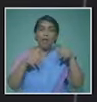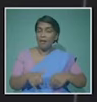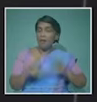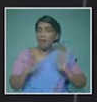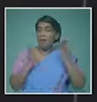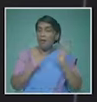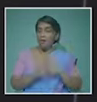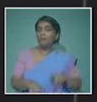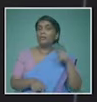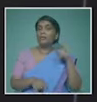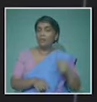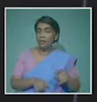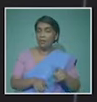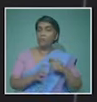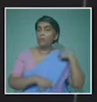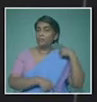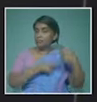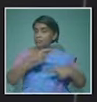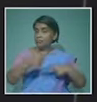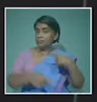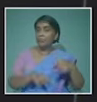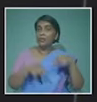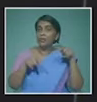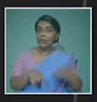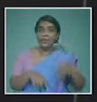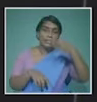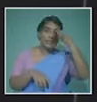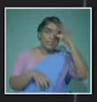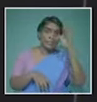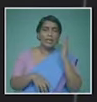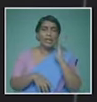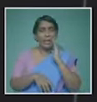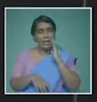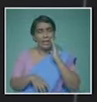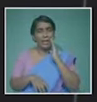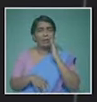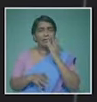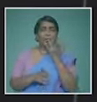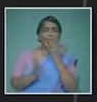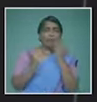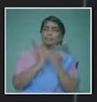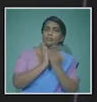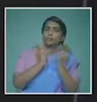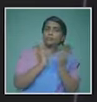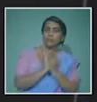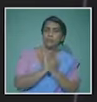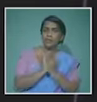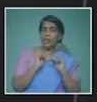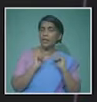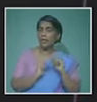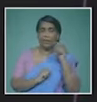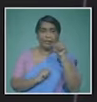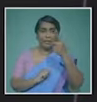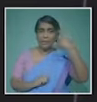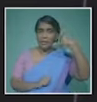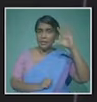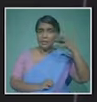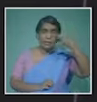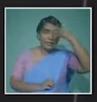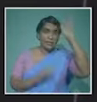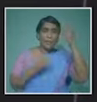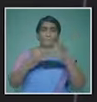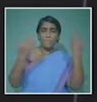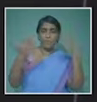பாரிசுகள் ஆங்கிலமும் சிங்களமும். ஏன் நேற்று நீங்கள் சிங்கள பேப்பரை அழகாக இந்த சபையிலே வாசித்தது போல வீரகேசரி